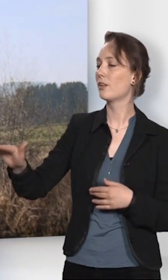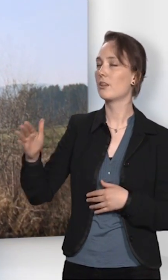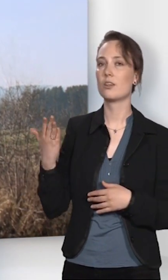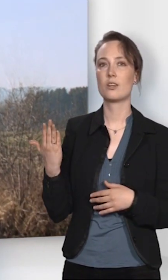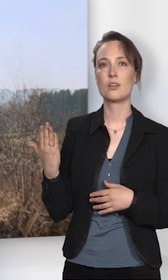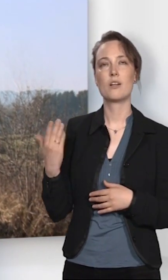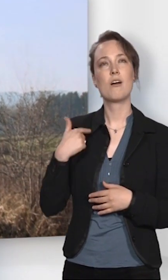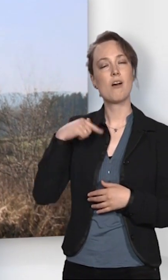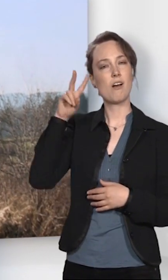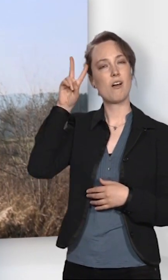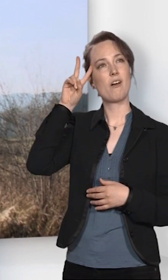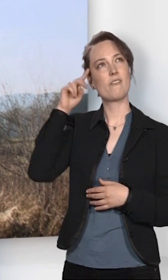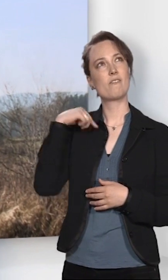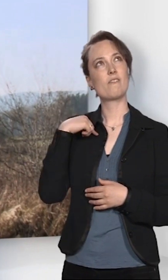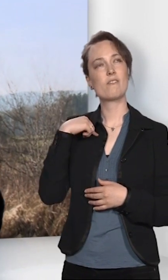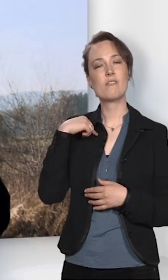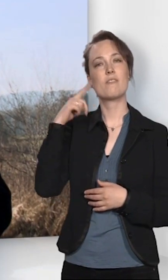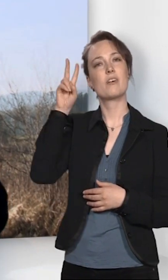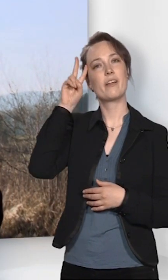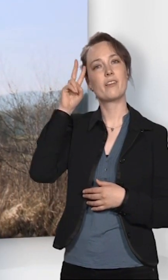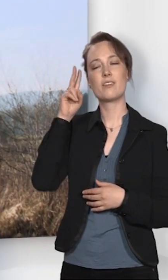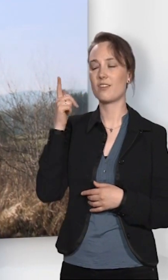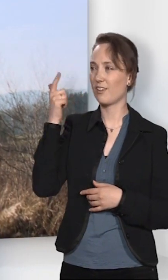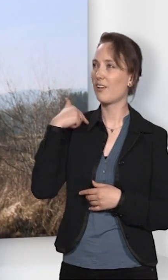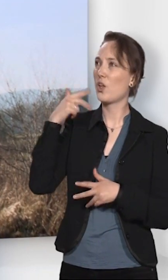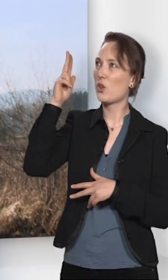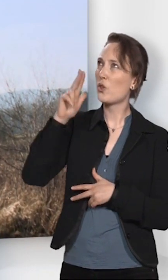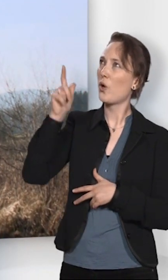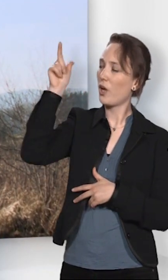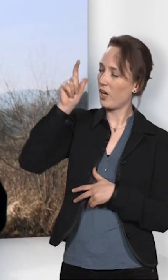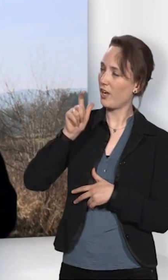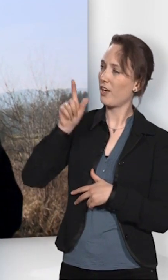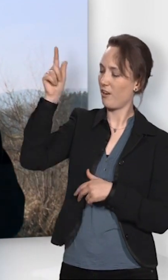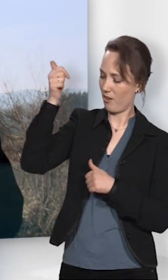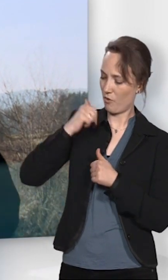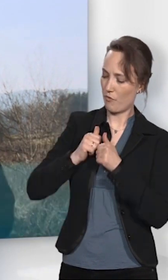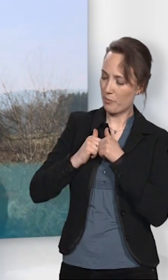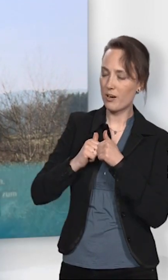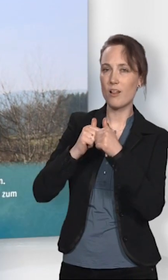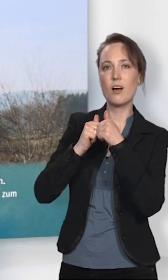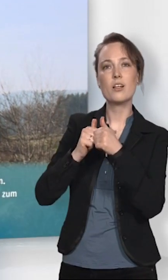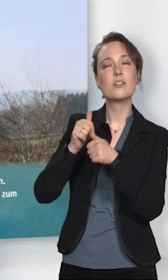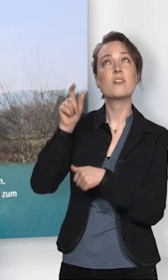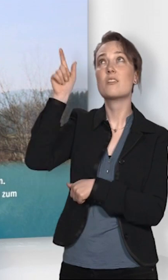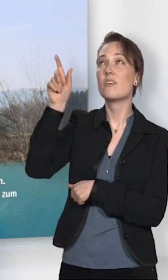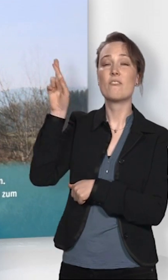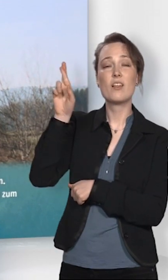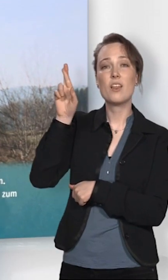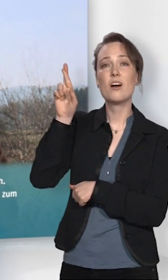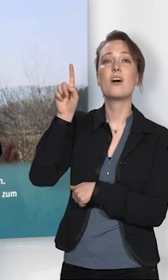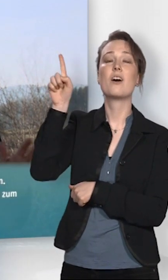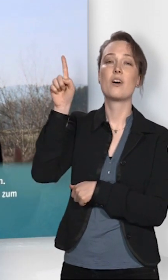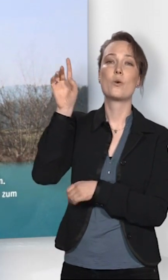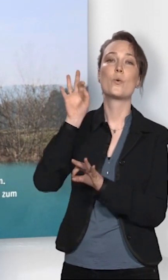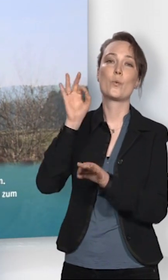Und ich erinnere mich an einen treuen Weggefährten, den guten Hirten. Wie sagt er, er führt